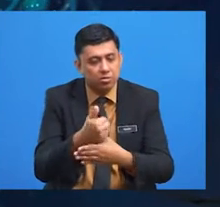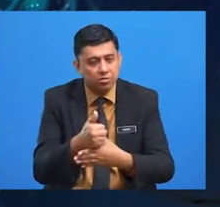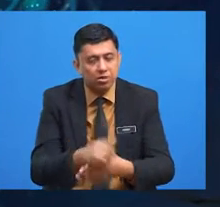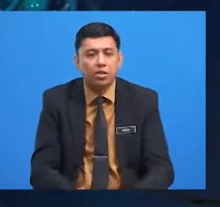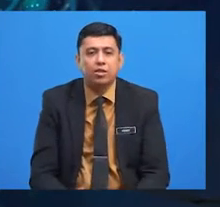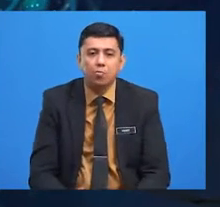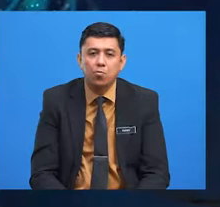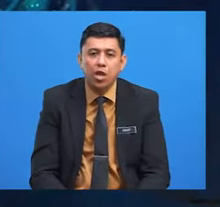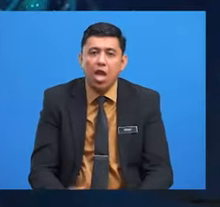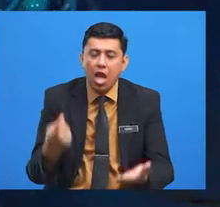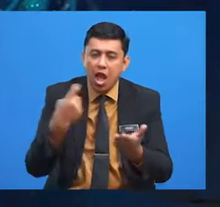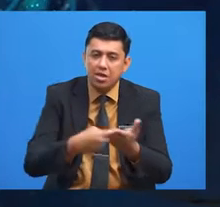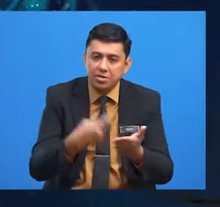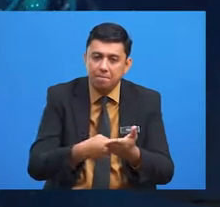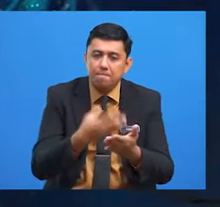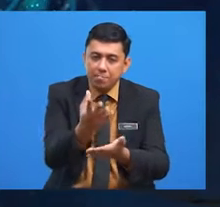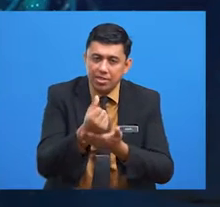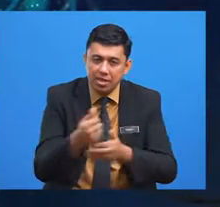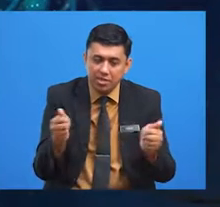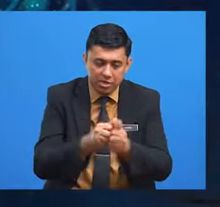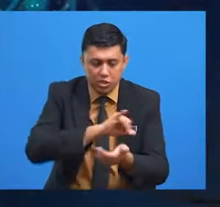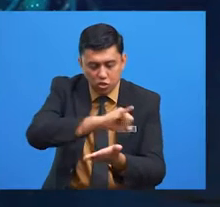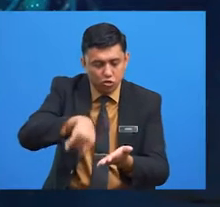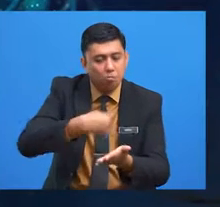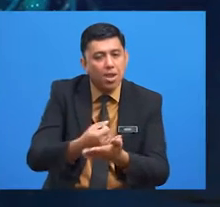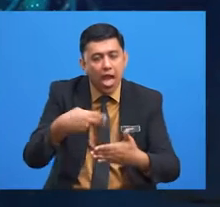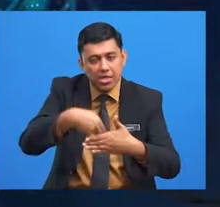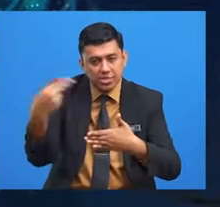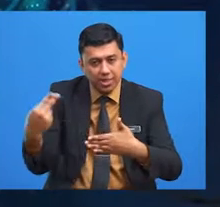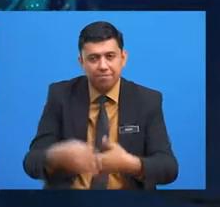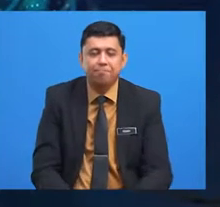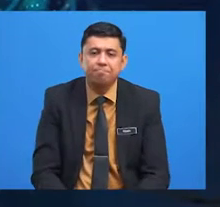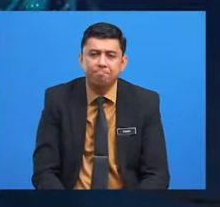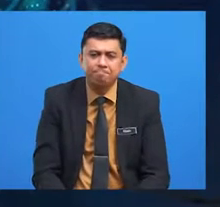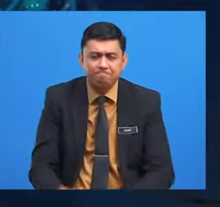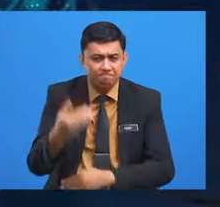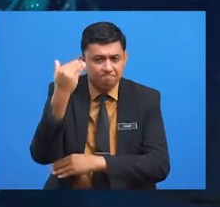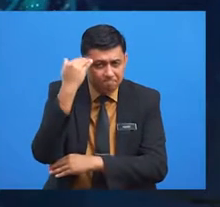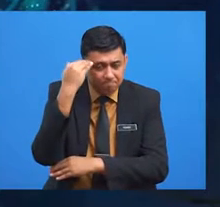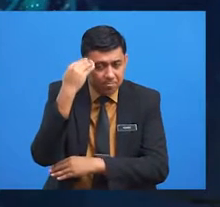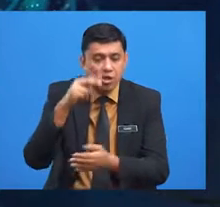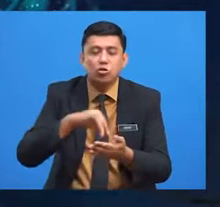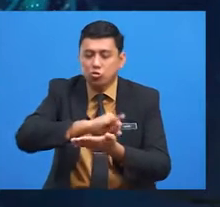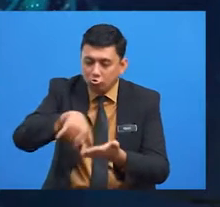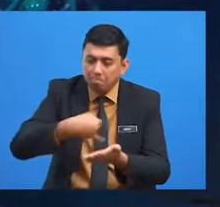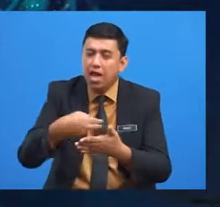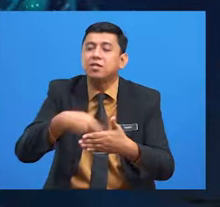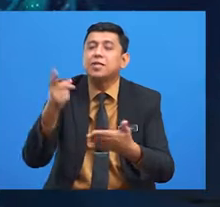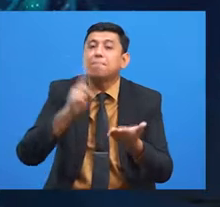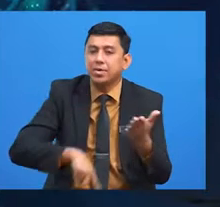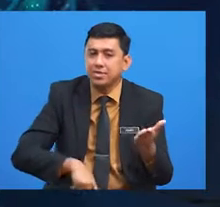keanjalan harga permintaan dengan jumlah hasil. Tapi sebelum itu, Adakah murid-murid tahu maksud jumlah